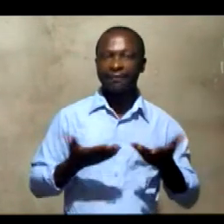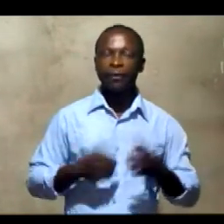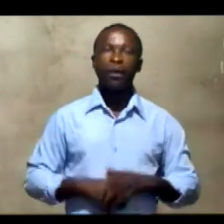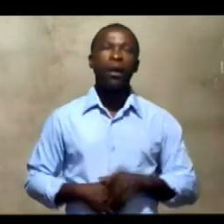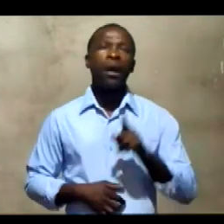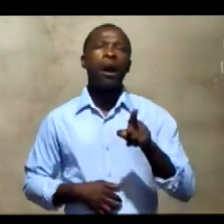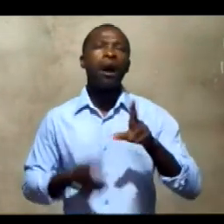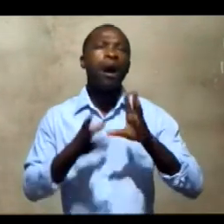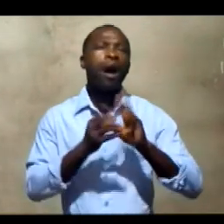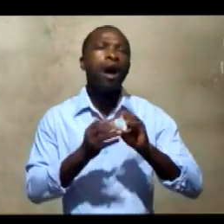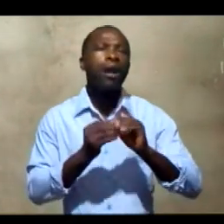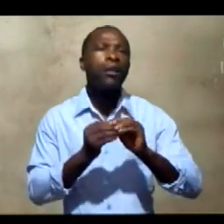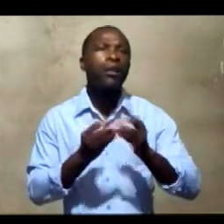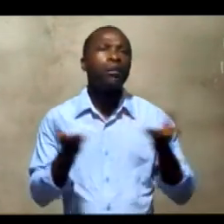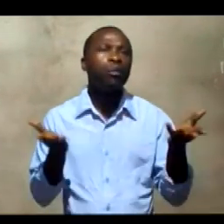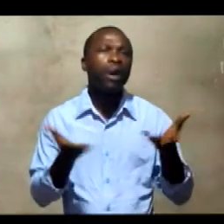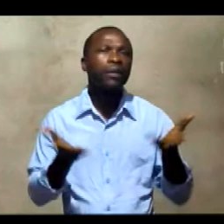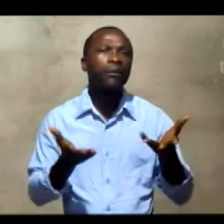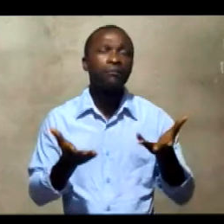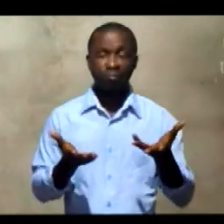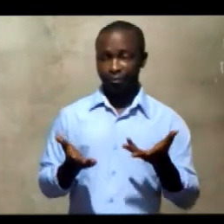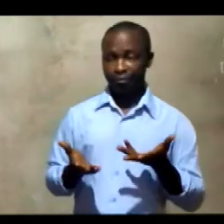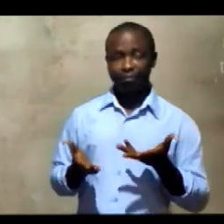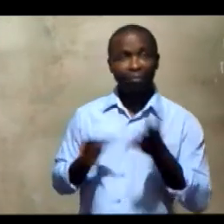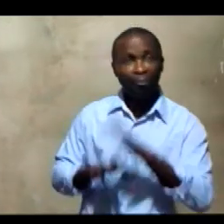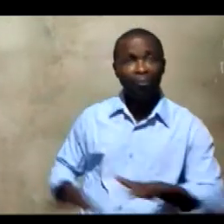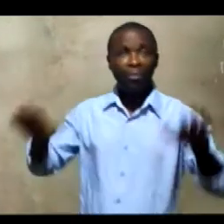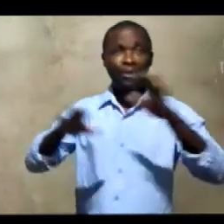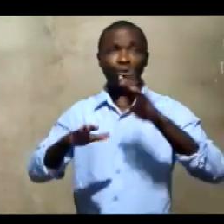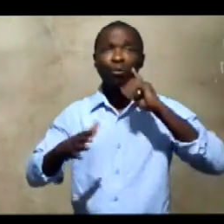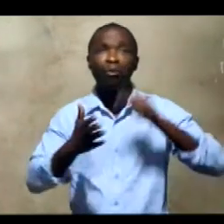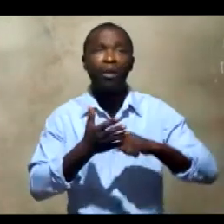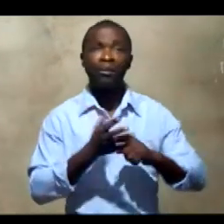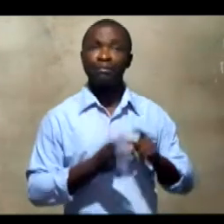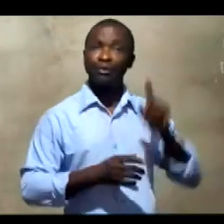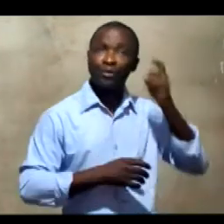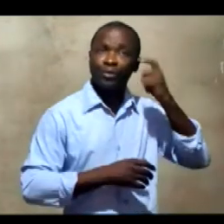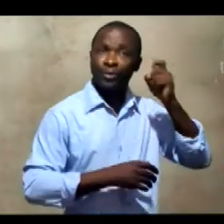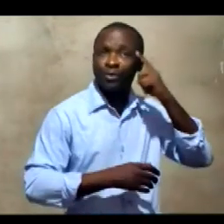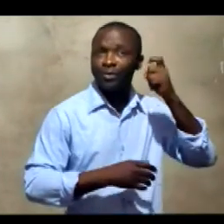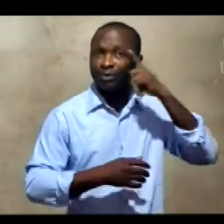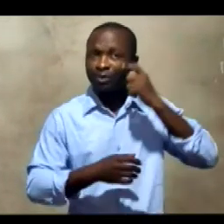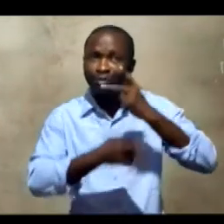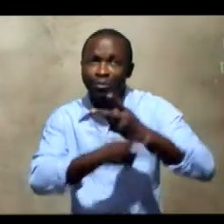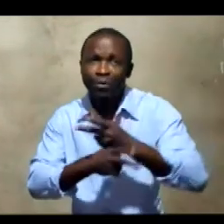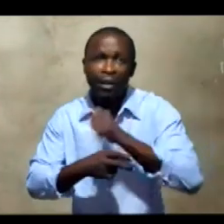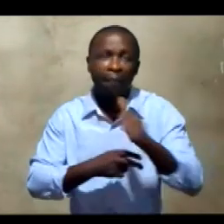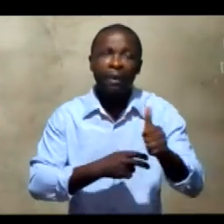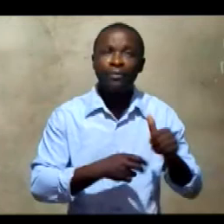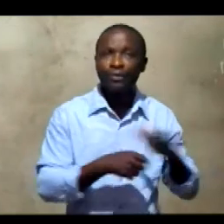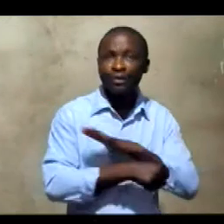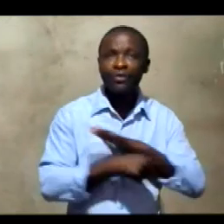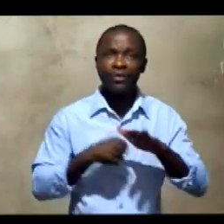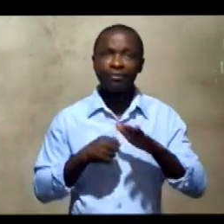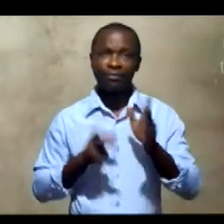l'homme en Afrique et particulièrement au Cameroun. Il y a beaucoup de déficits dans la formation aux droits de l'homme. Il y a beaucoup de déficits